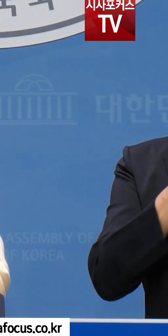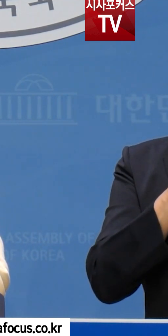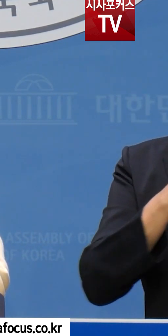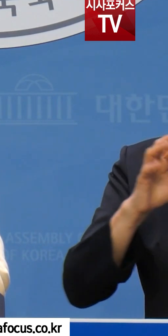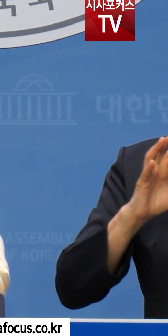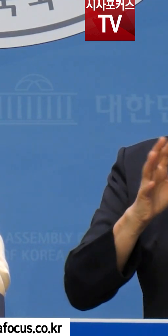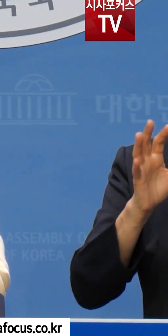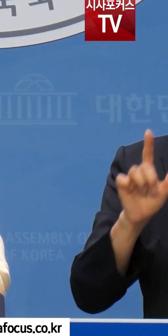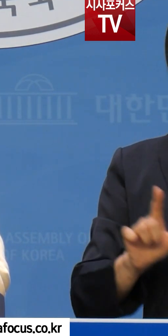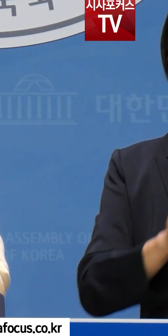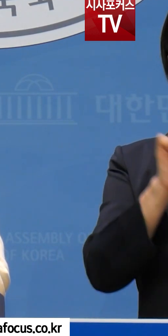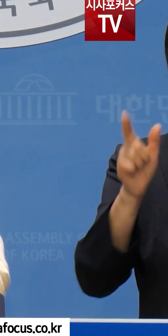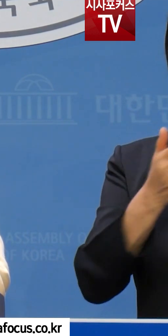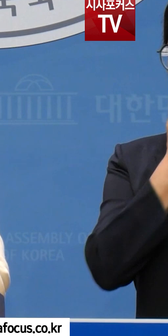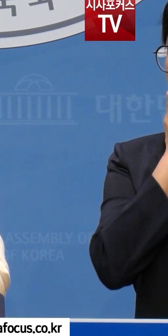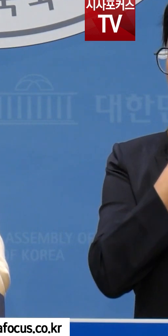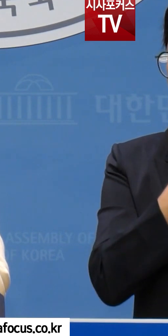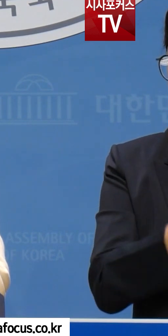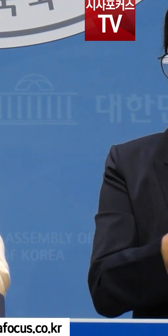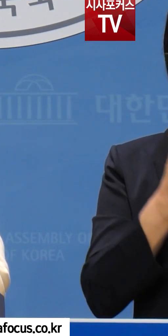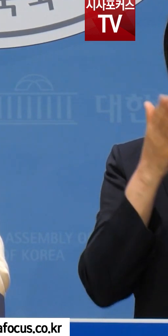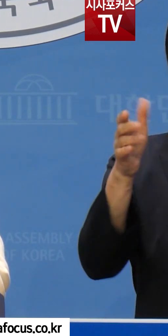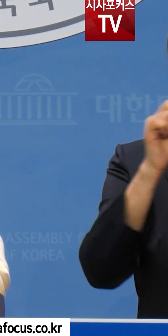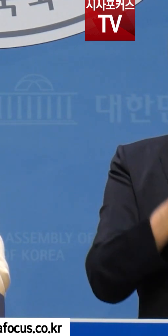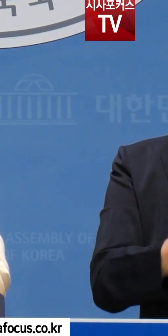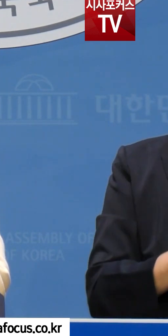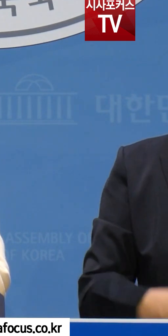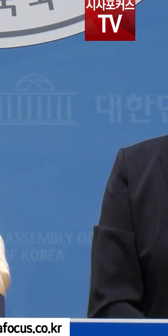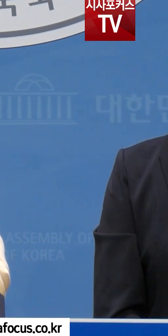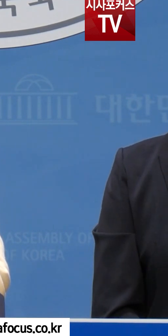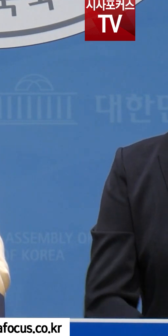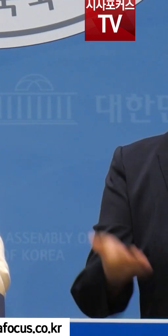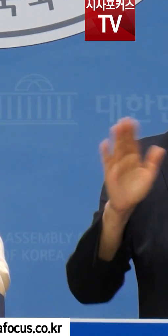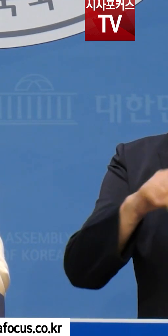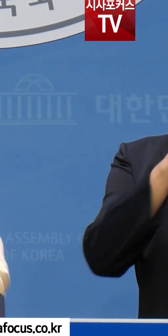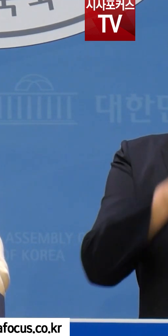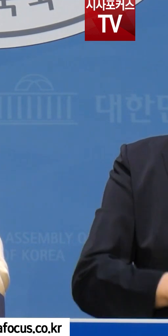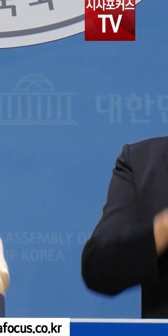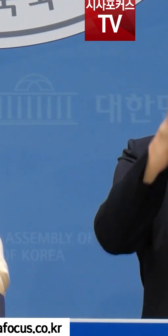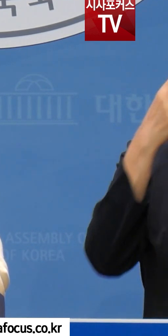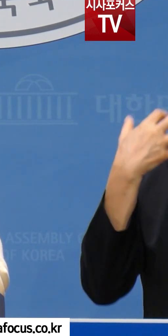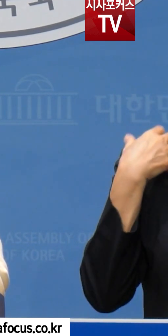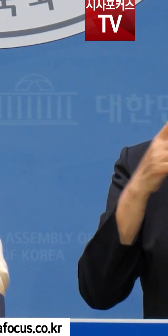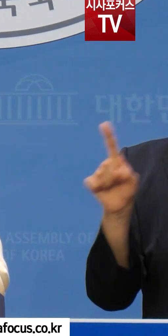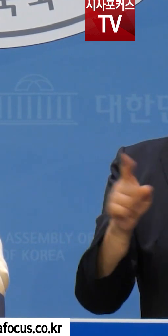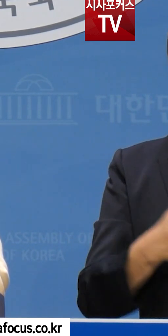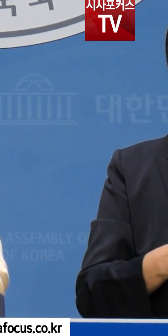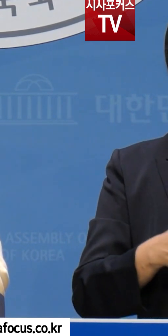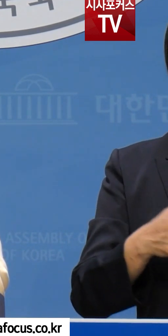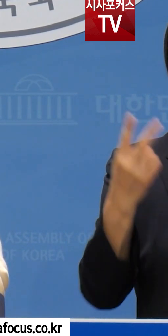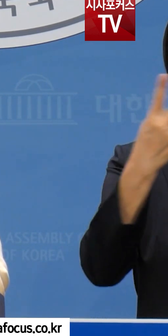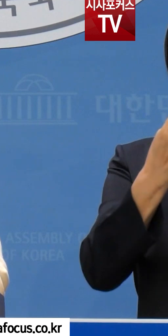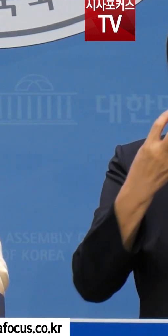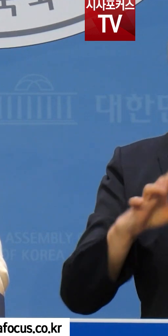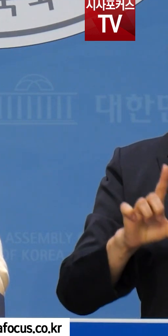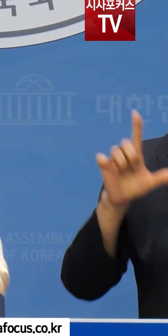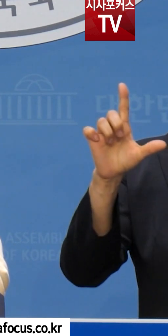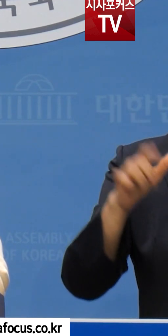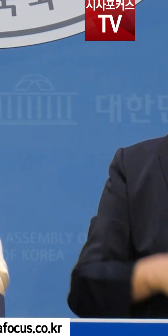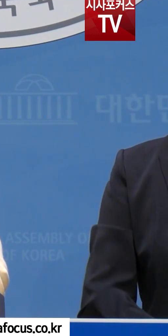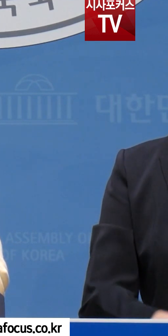나라 살림의 중요 방향성입니다. 그러나 윤석열 정부는